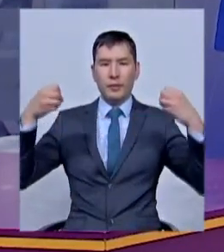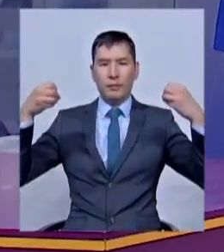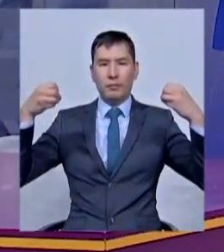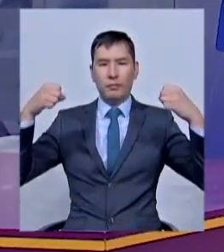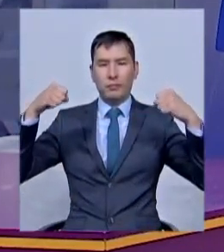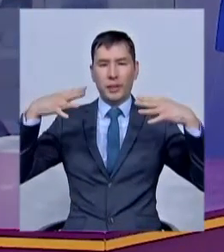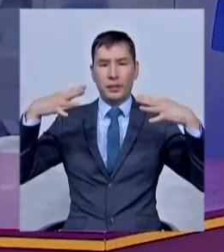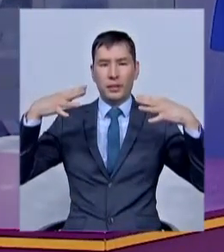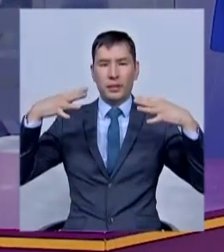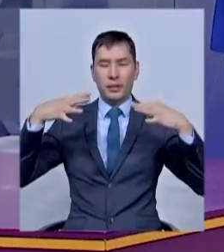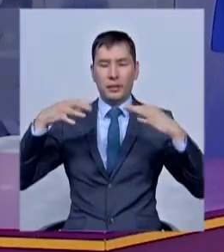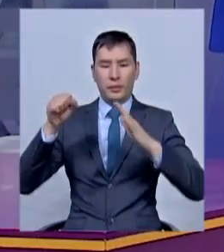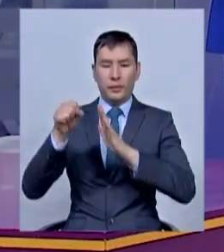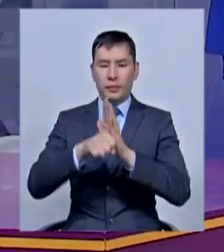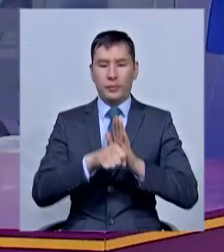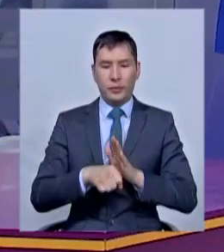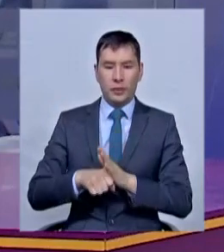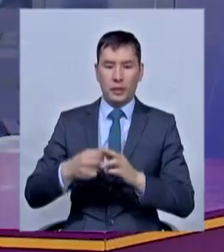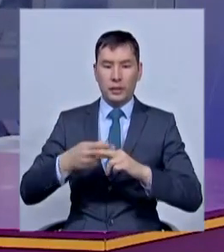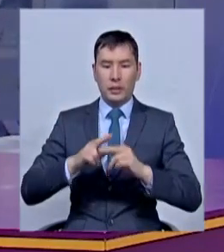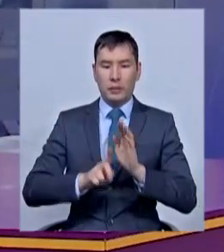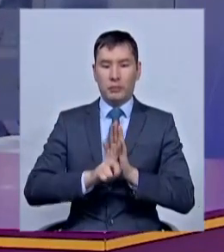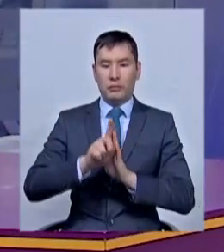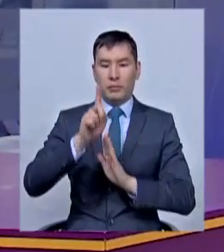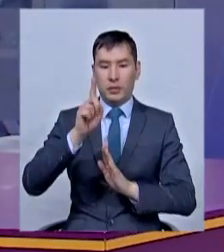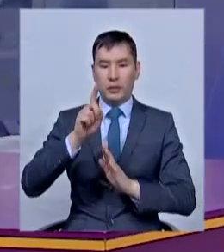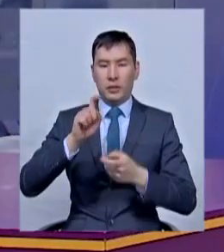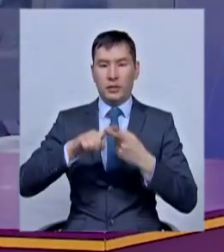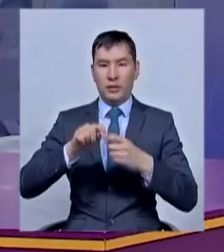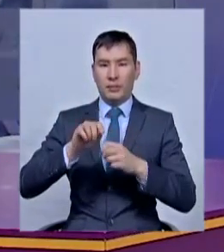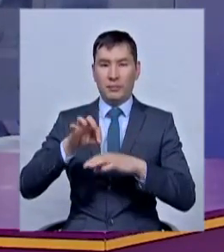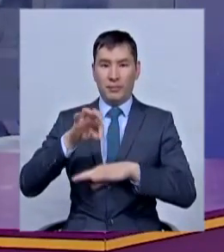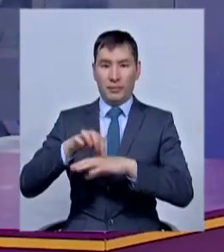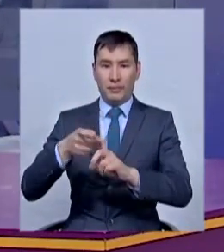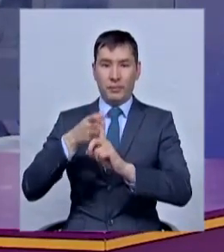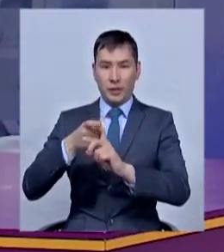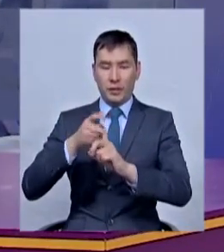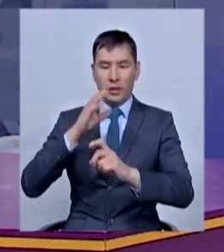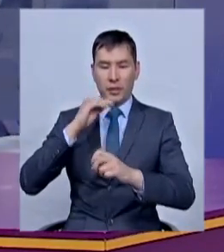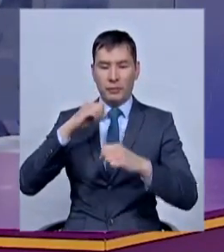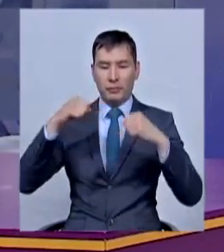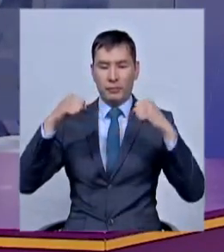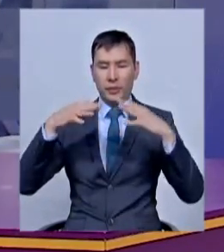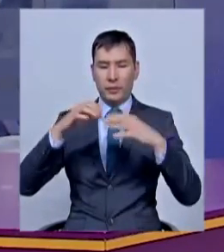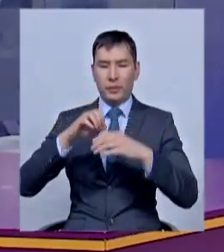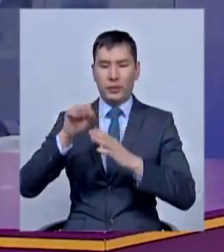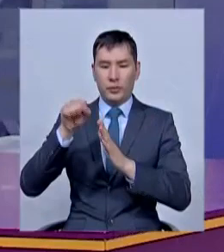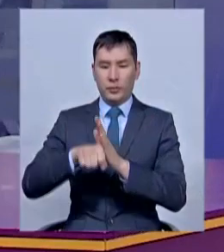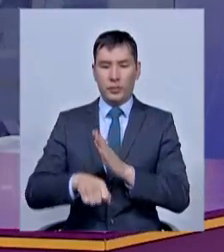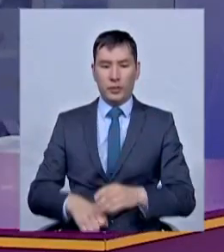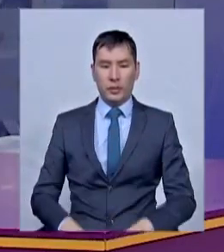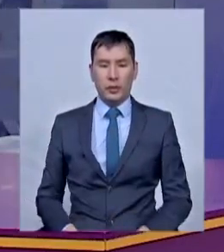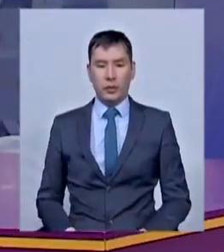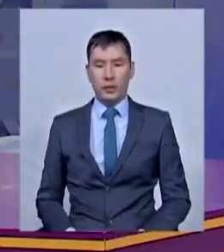уақытта жағылып тұрады. Бастамашылардың сөзінше, бұл ондағы инфекцияны өлтіруге қауқарлы. Ал лифтте адам болса, жаңағы